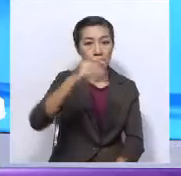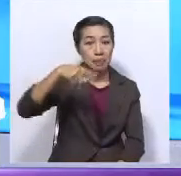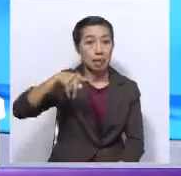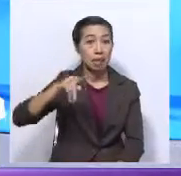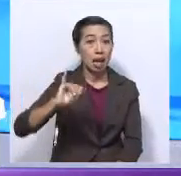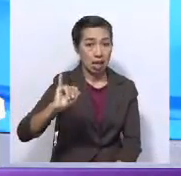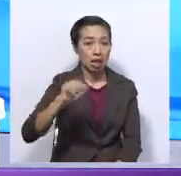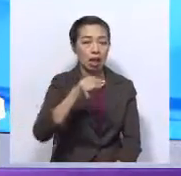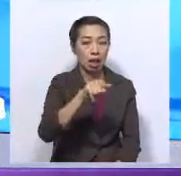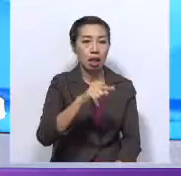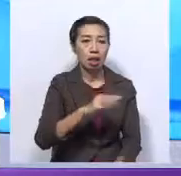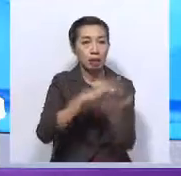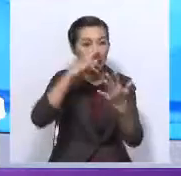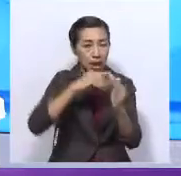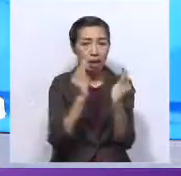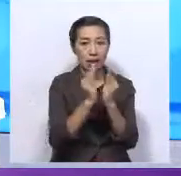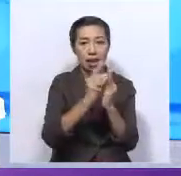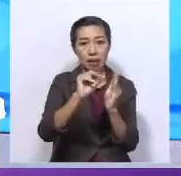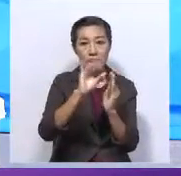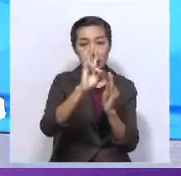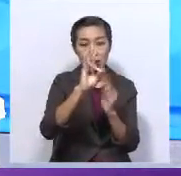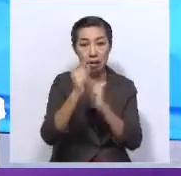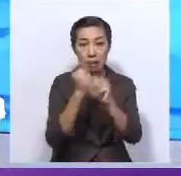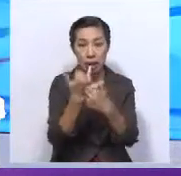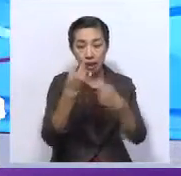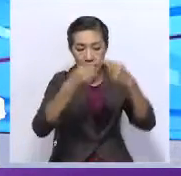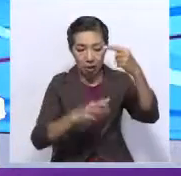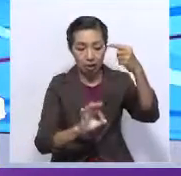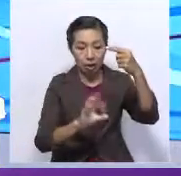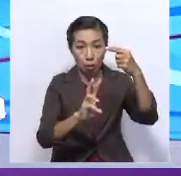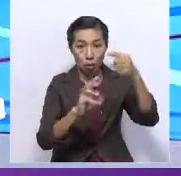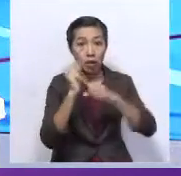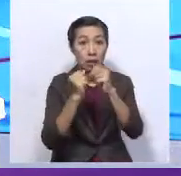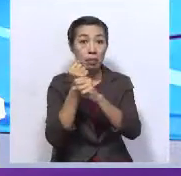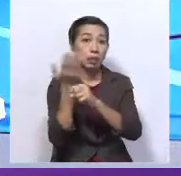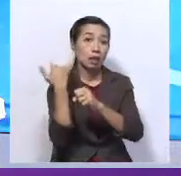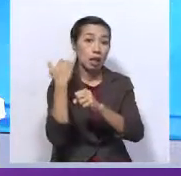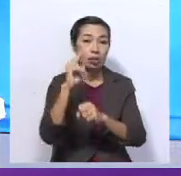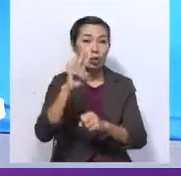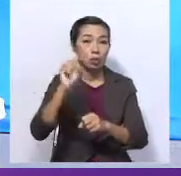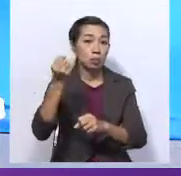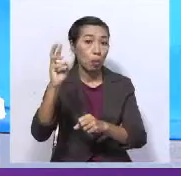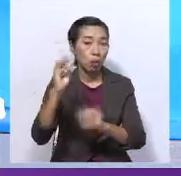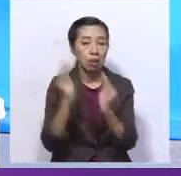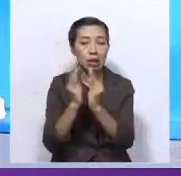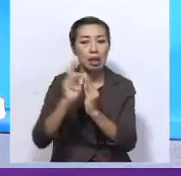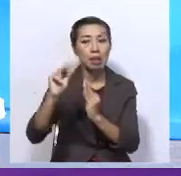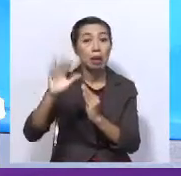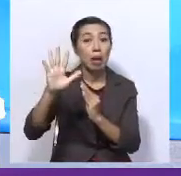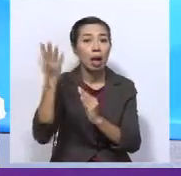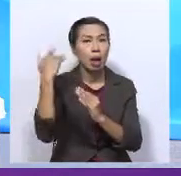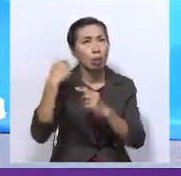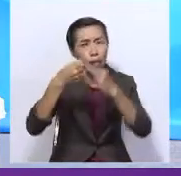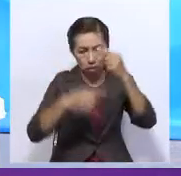ดยประเทศไทยค่ะได้คะแนน37คะแนนปีนี้อยู่อันดับที่96เพิ่มจากปี2016ที่ได้คะแนน35คะแนนต